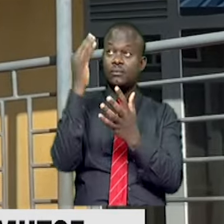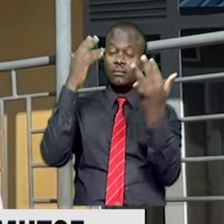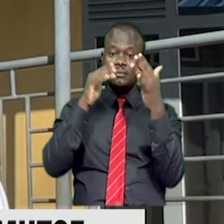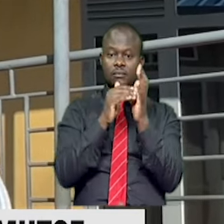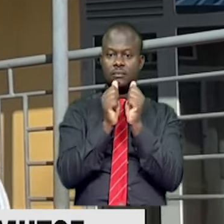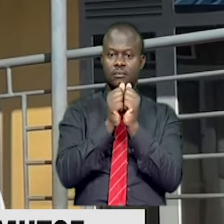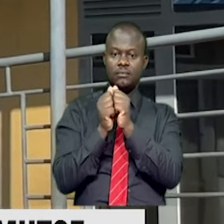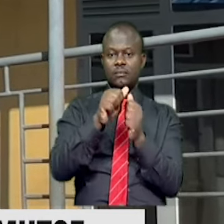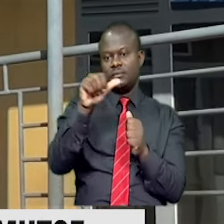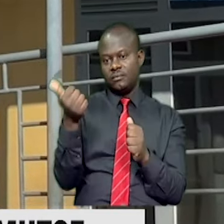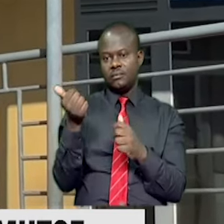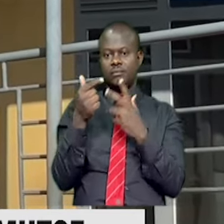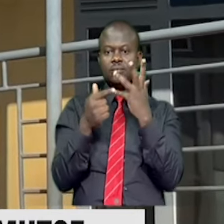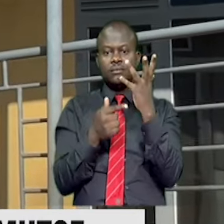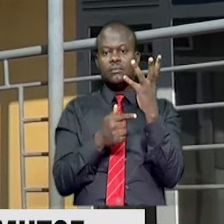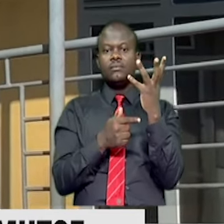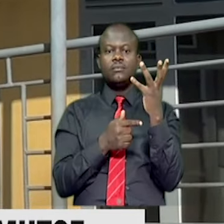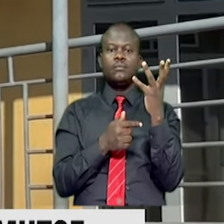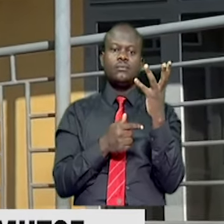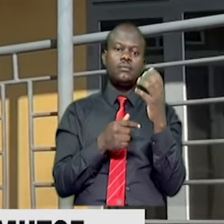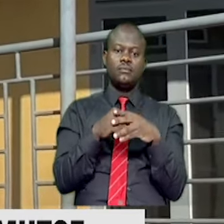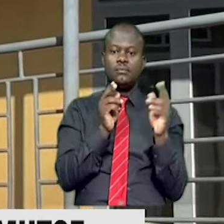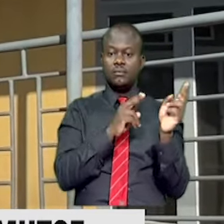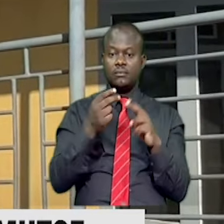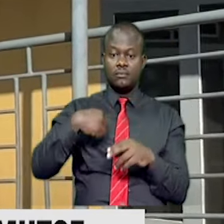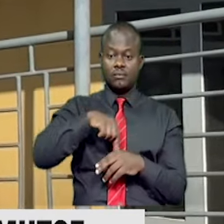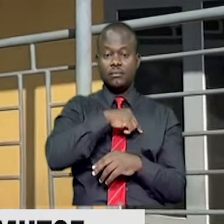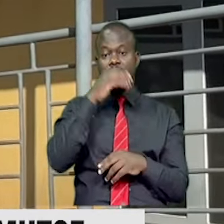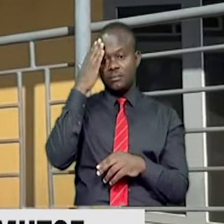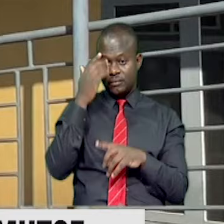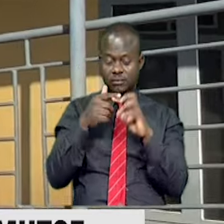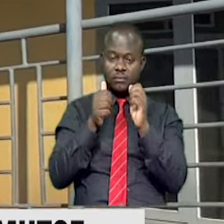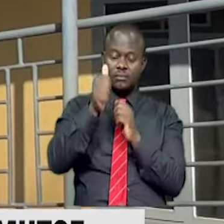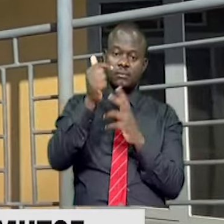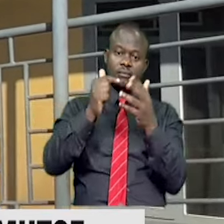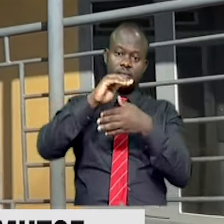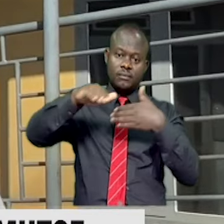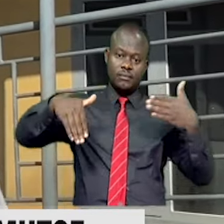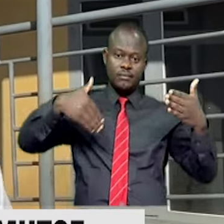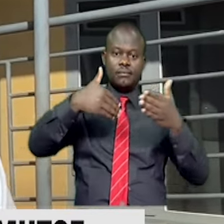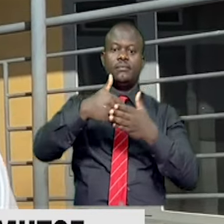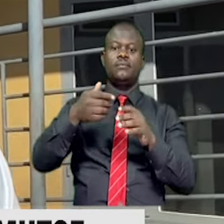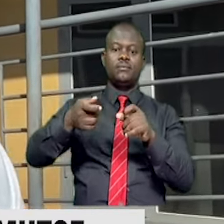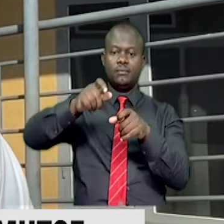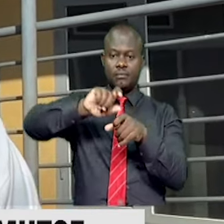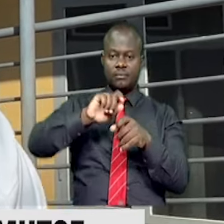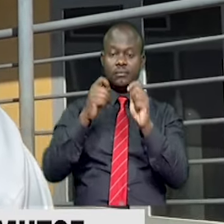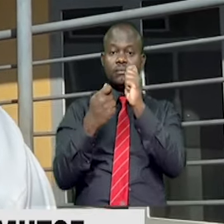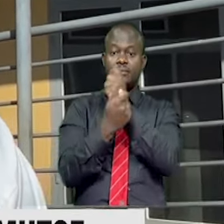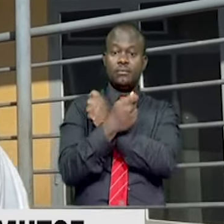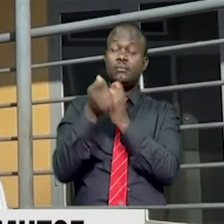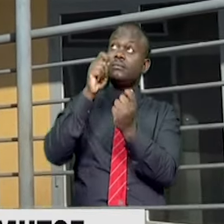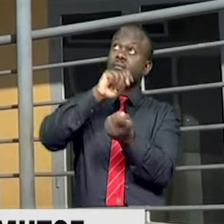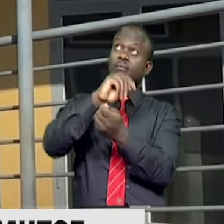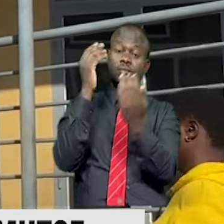n'ibindi n'indiri nabyo y'imibu nk'uko dusanzwe tubizi ibyo byose byakiyongeraho ihindagurika ry'igihe